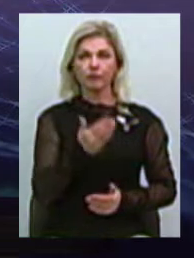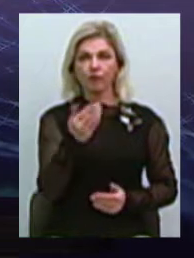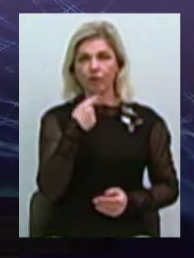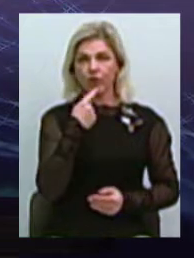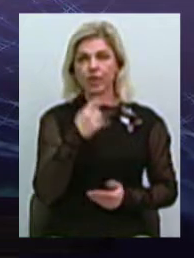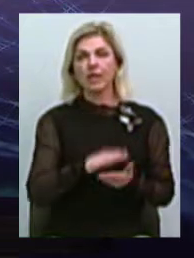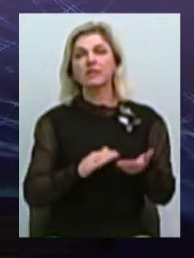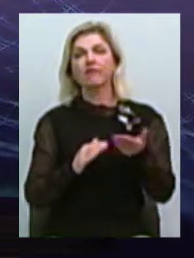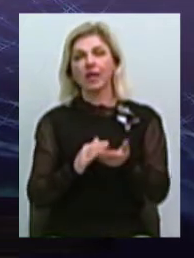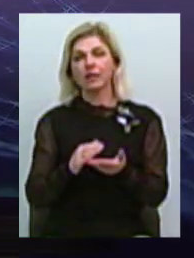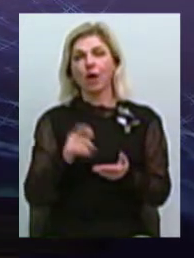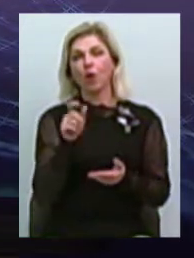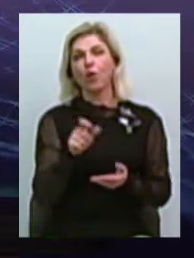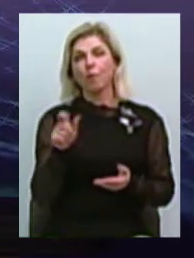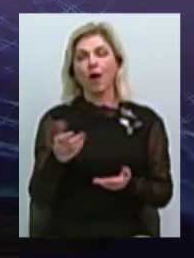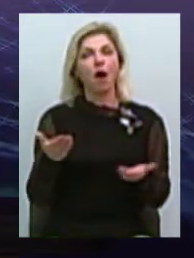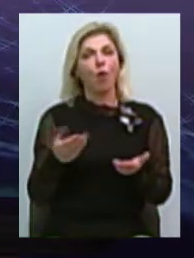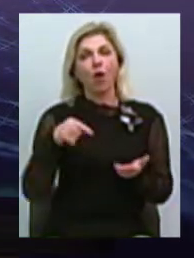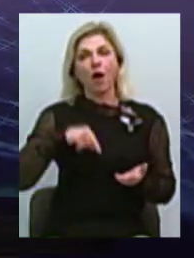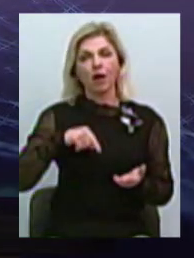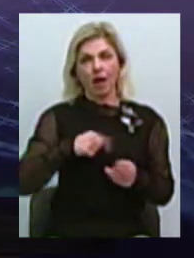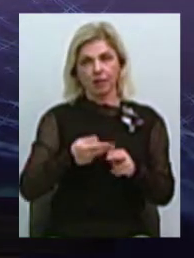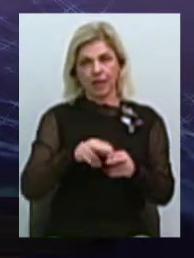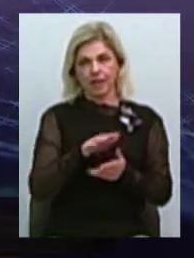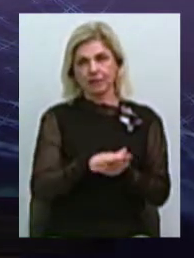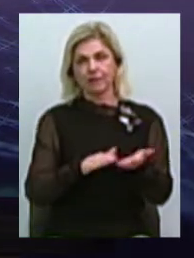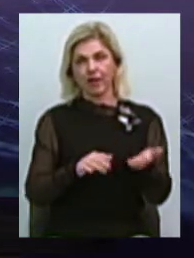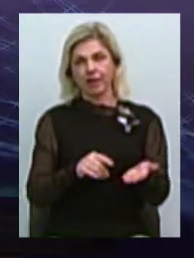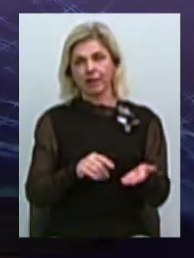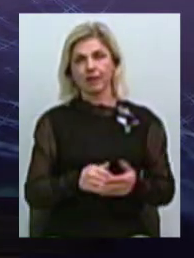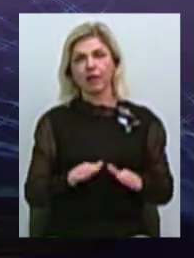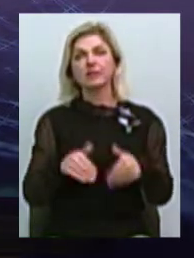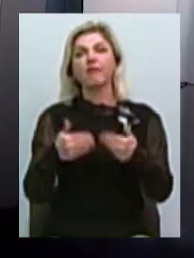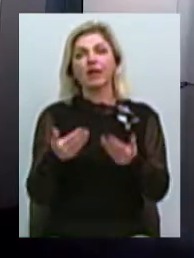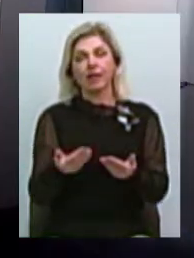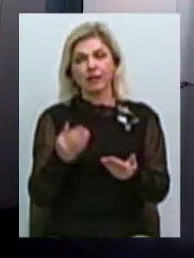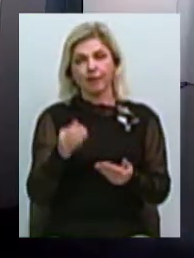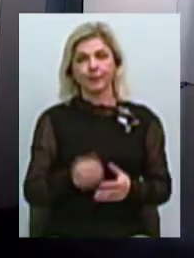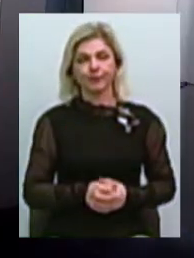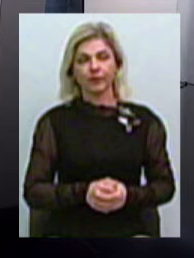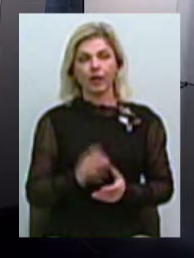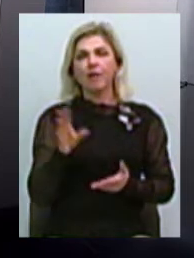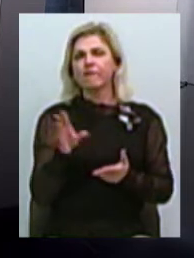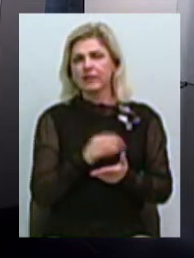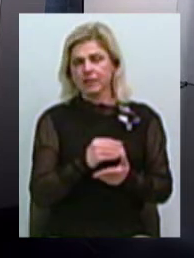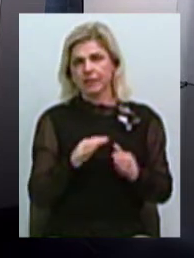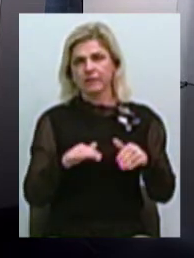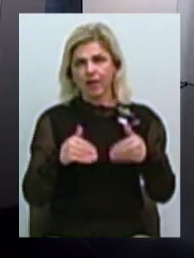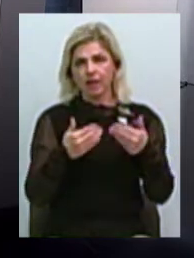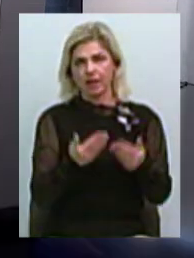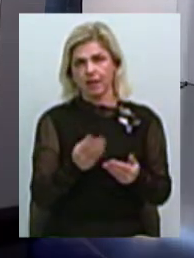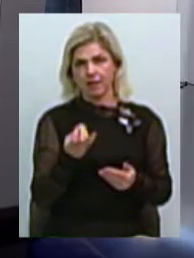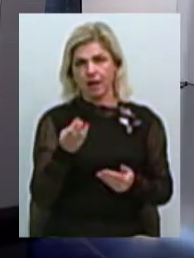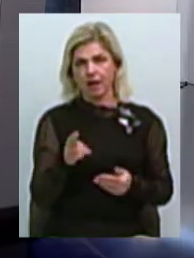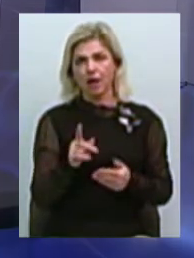громадян. А якого характеру ці звернення? Справа в тім, що всі звернення, вони